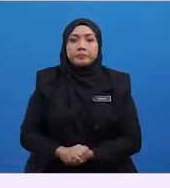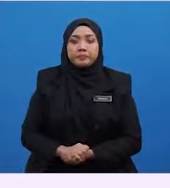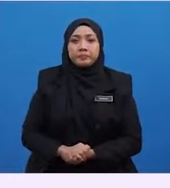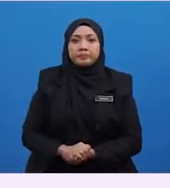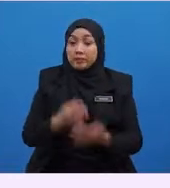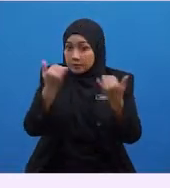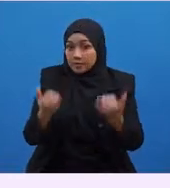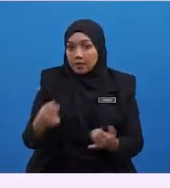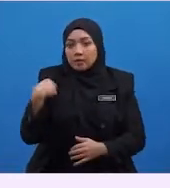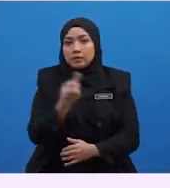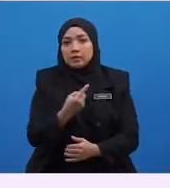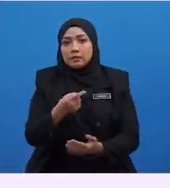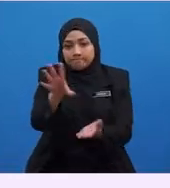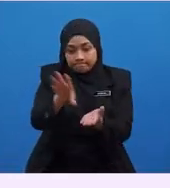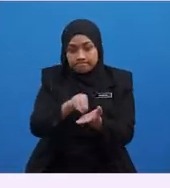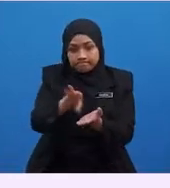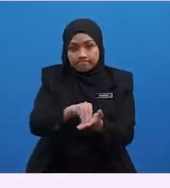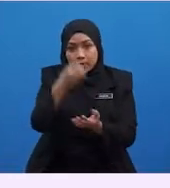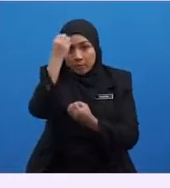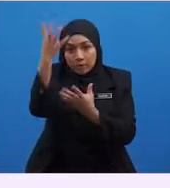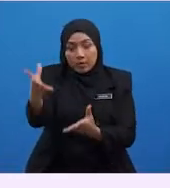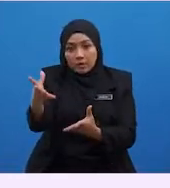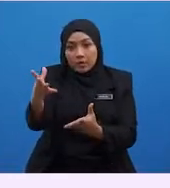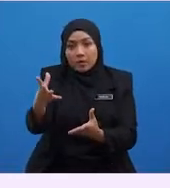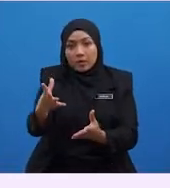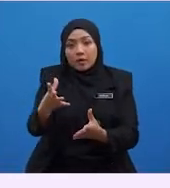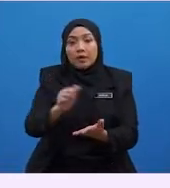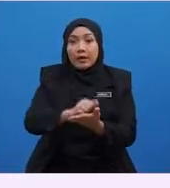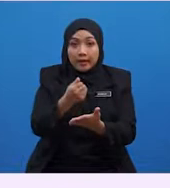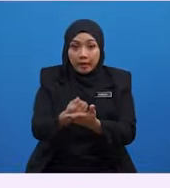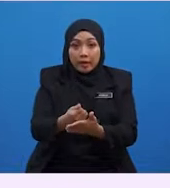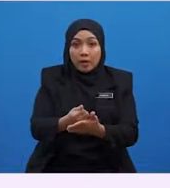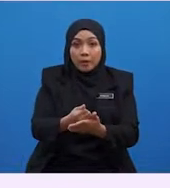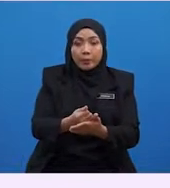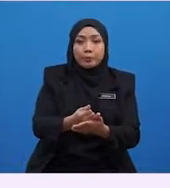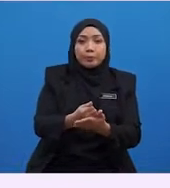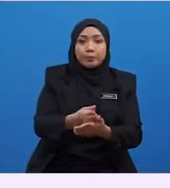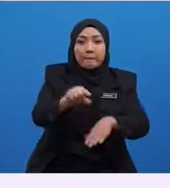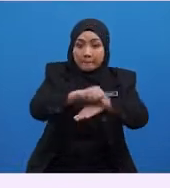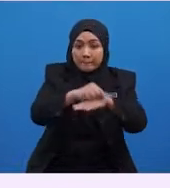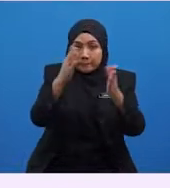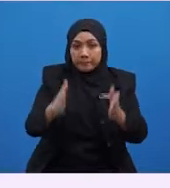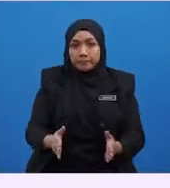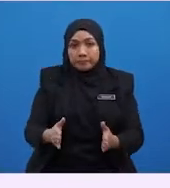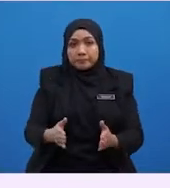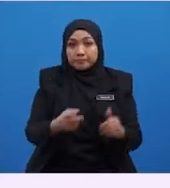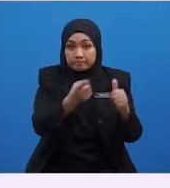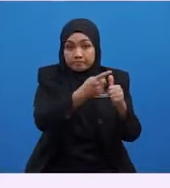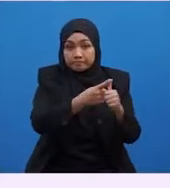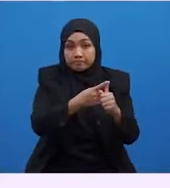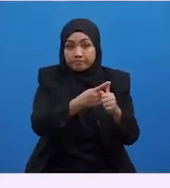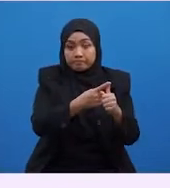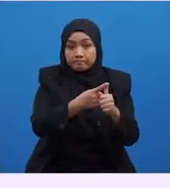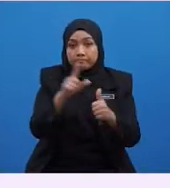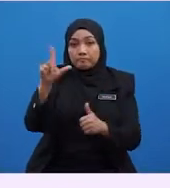Sekarang, kita catatkan maklumat akaun pengguna ini. Pertama, hostnya adalah localhost.